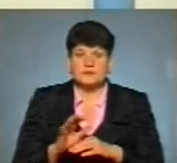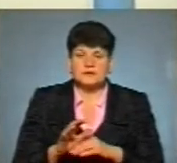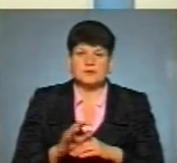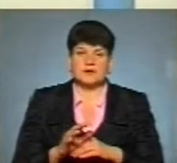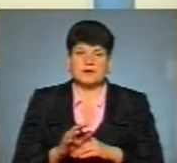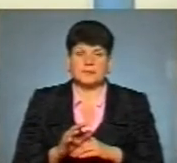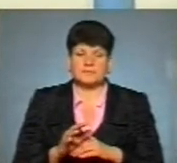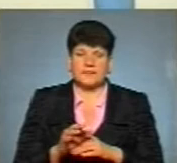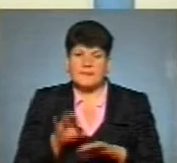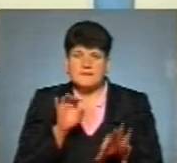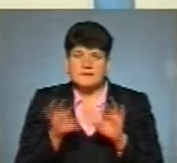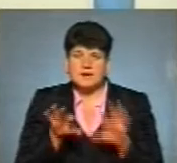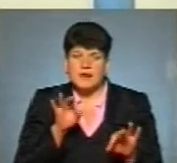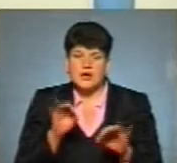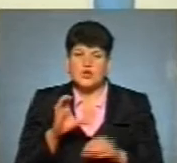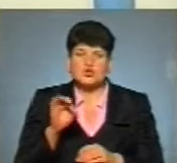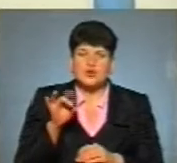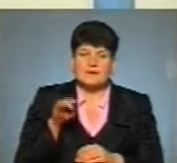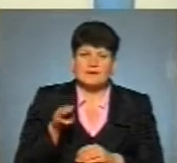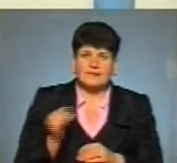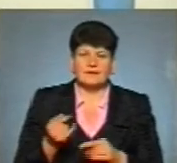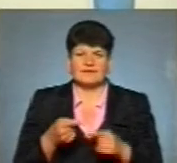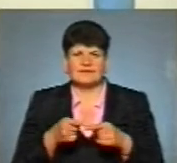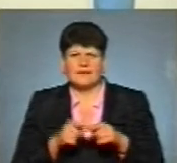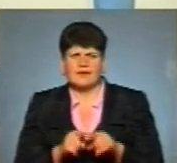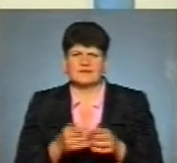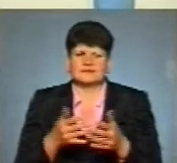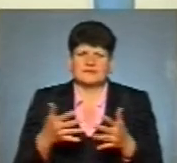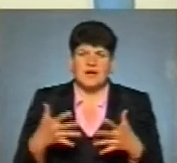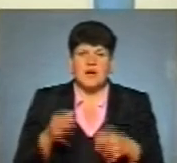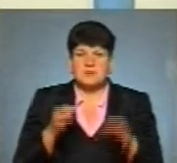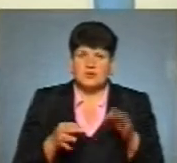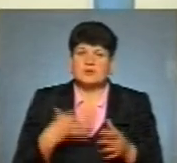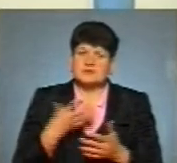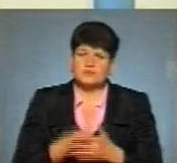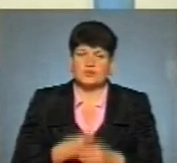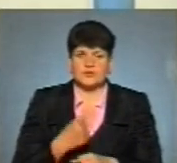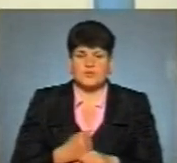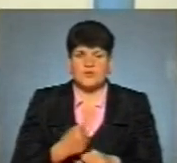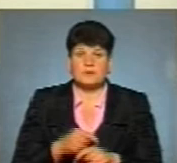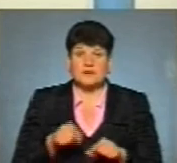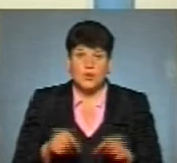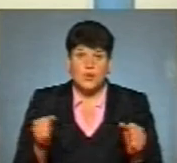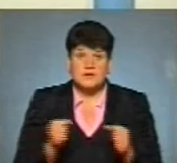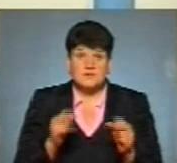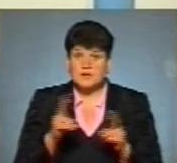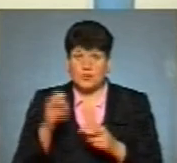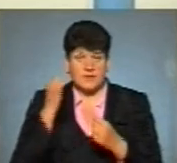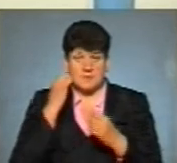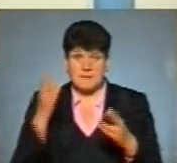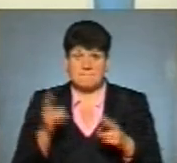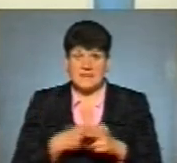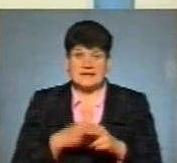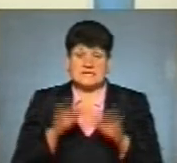підтасовуються, сорти, технології, але, знову ж таки, природа своє робить. Кажу, такої зими ще ніхто не пам'ятає,